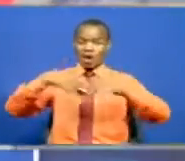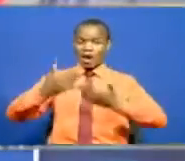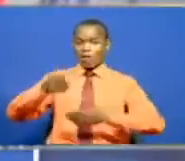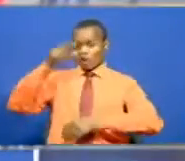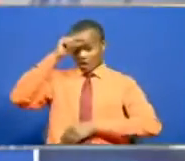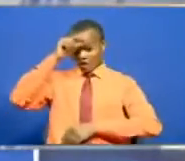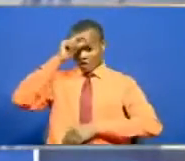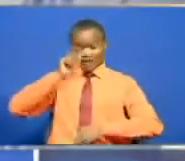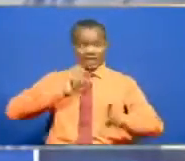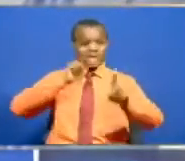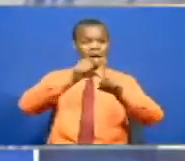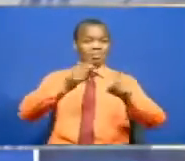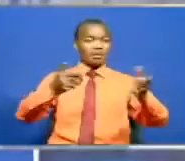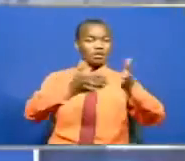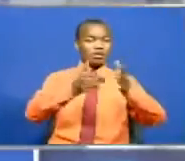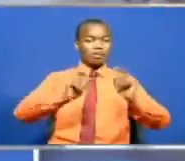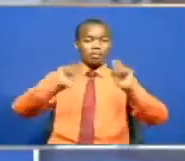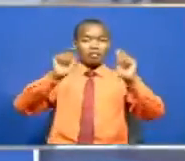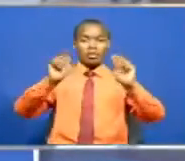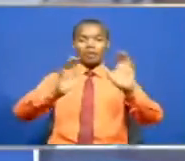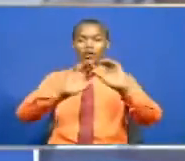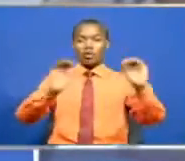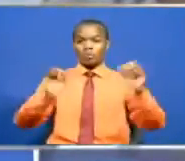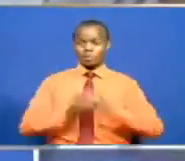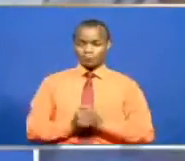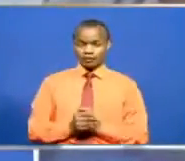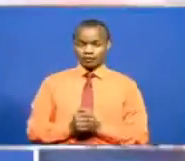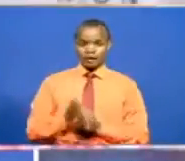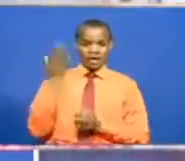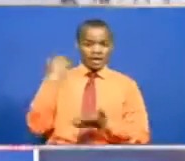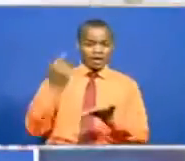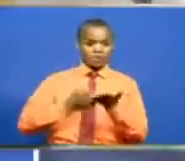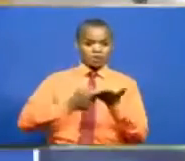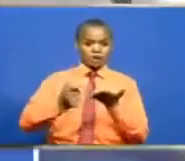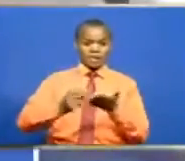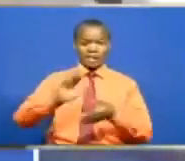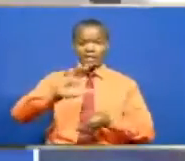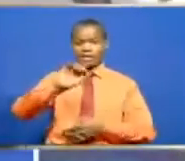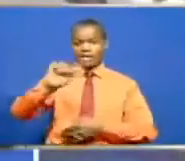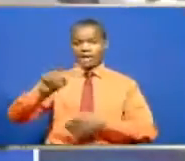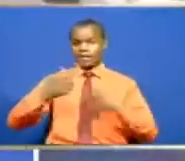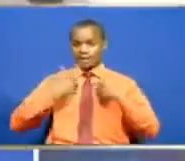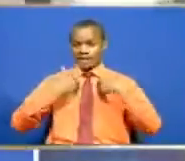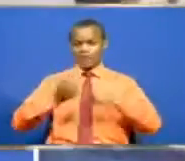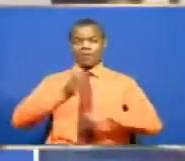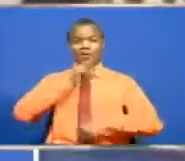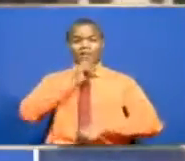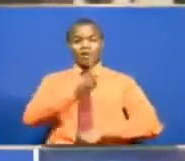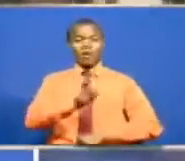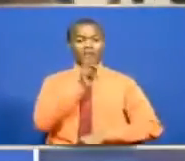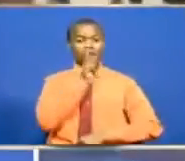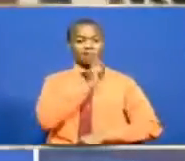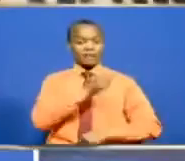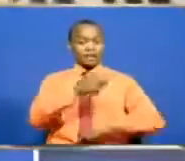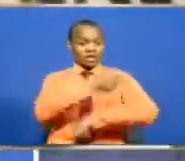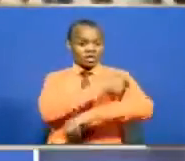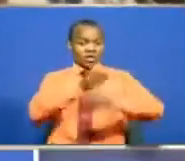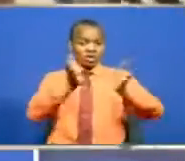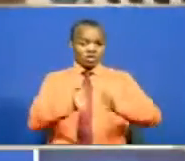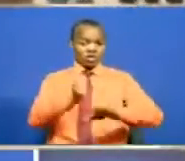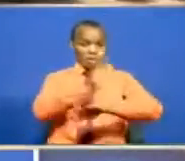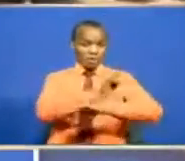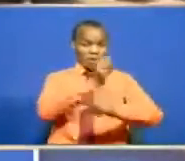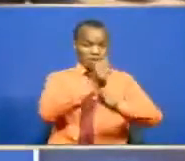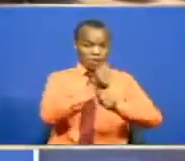kusitisha mgomo wao. Siku ya Ijumaa, waziri wa afya Mutahi Kagwe aliwaagiza madaktari kurejea kazini,